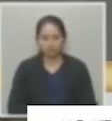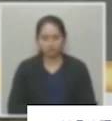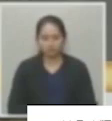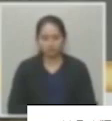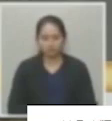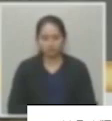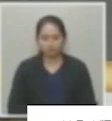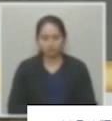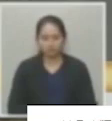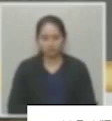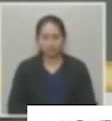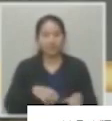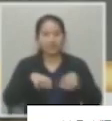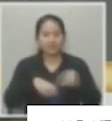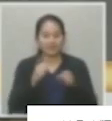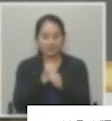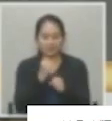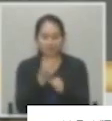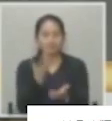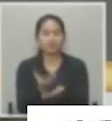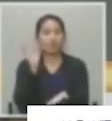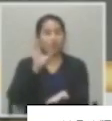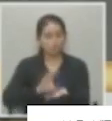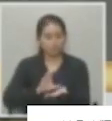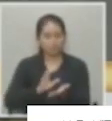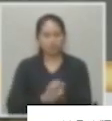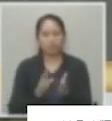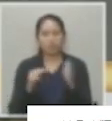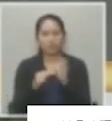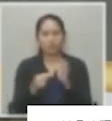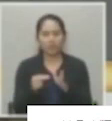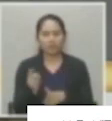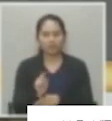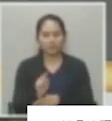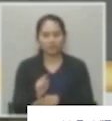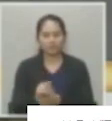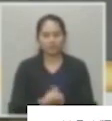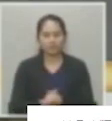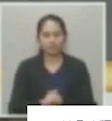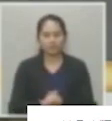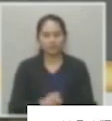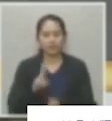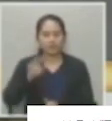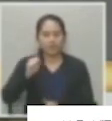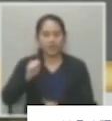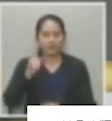การจัดทำงบประมาณแผ่นดินเนี่ยกลายเป็นเรื่องที่ไม่ใช่ ภารกิจของรัฐสภาเล